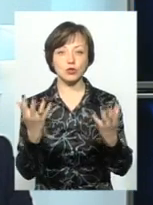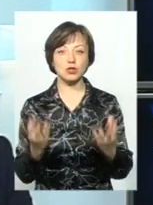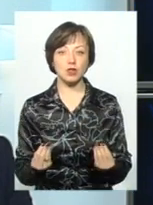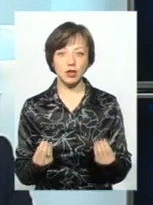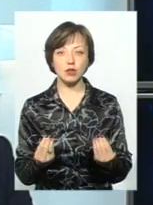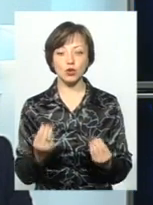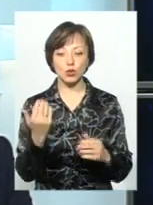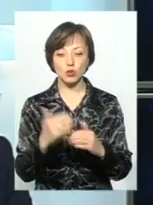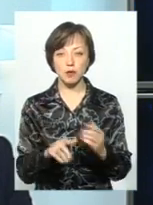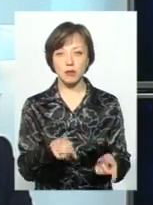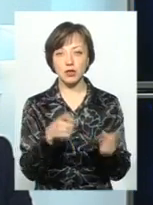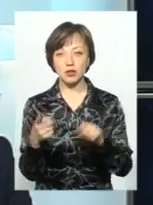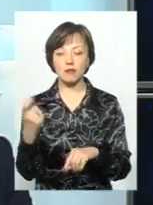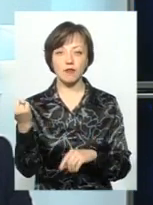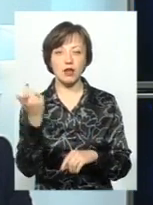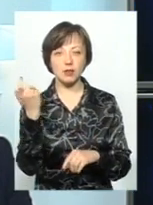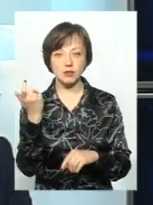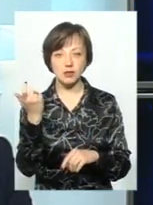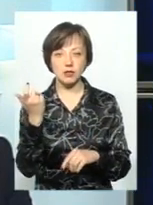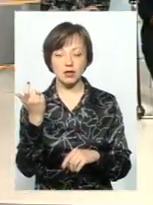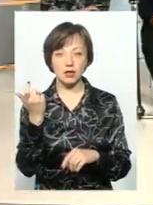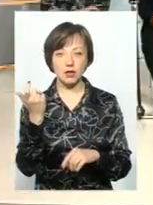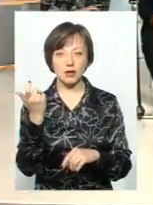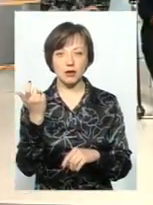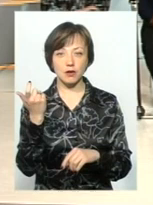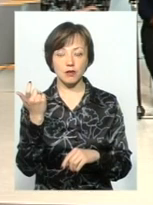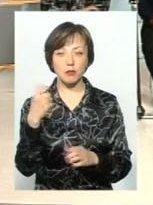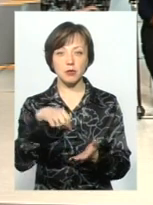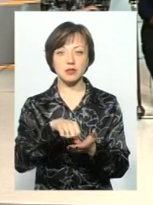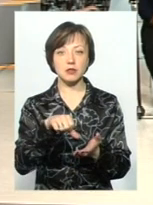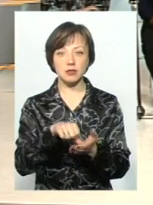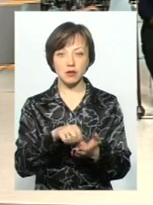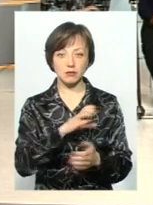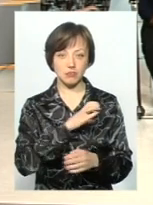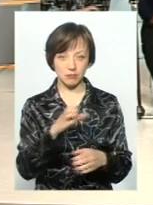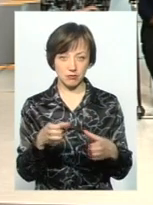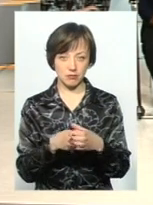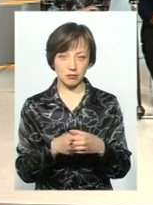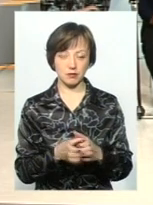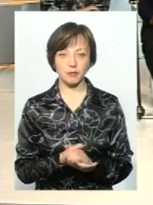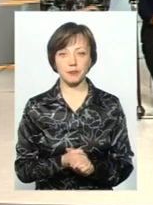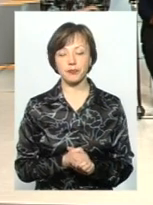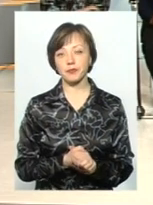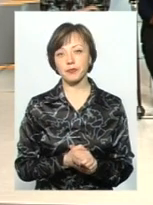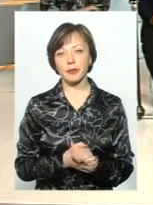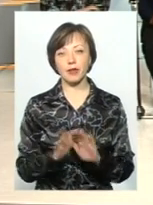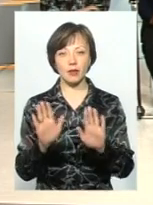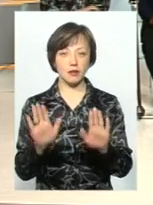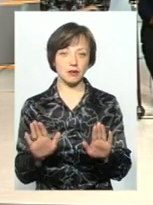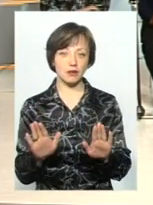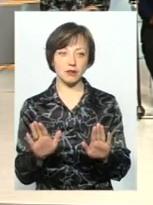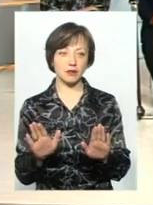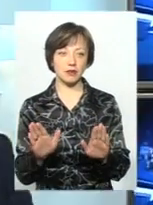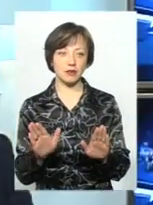вже перейшли у власність, знову ж таки, тих самих представників олігархічного клану, так? Ні, мережі, наскільки розумію, не